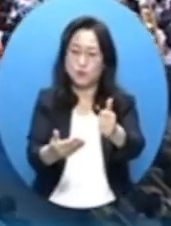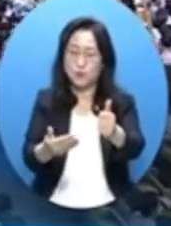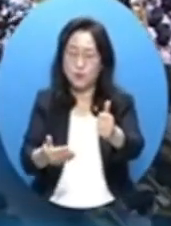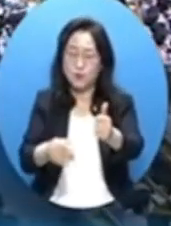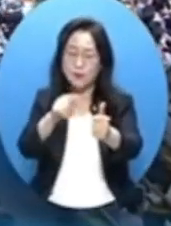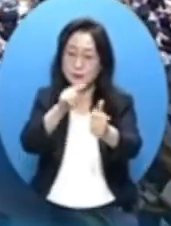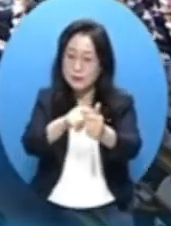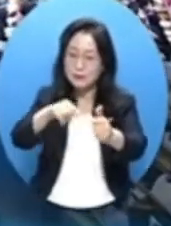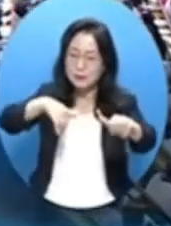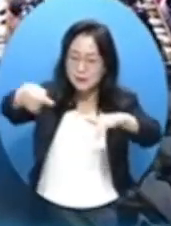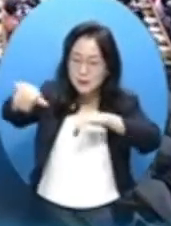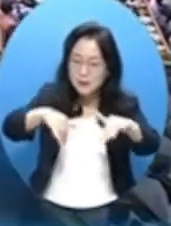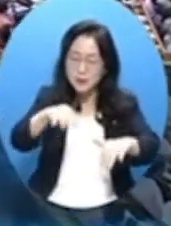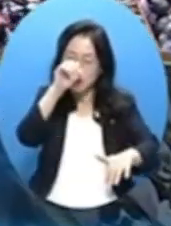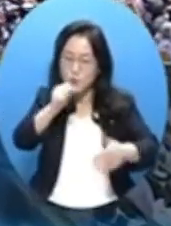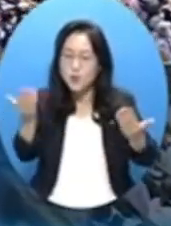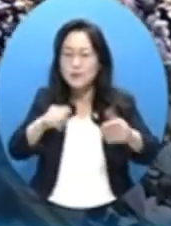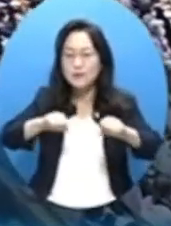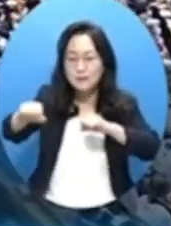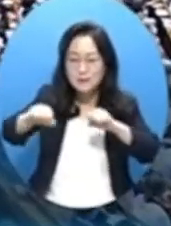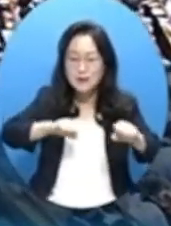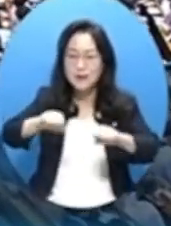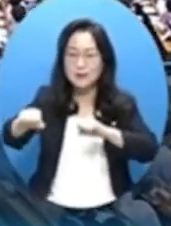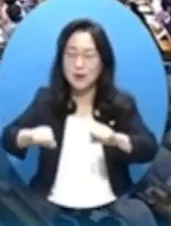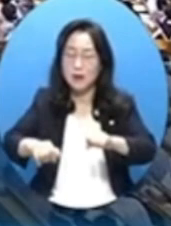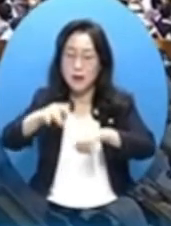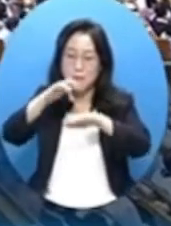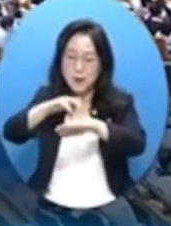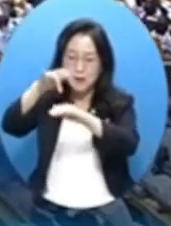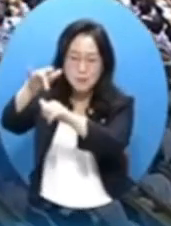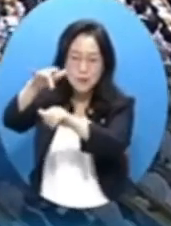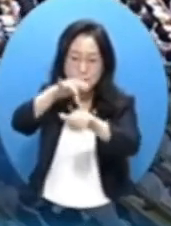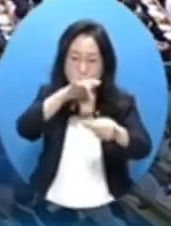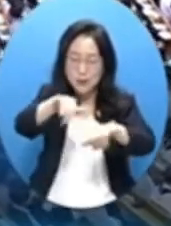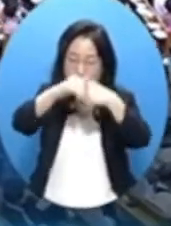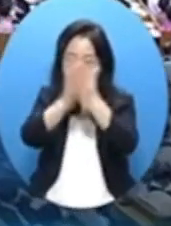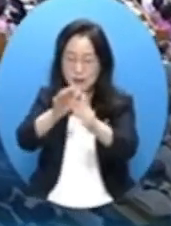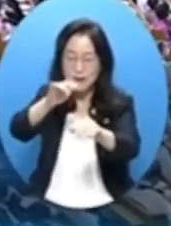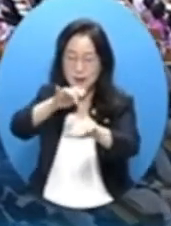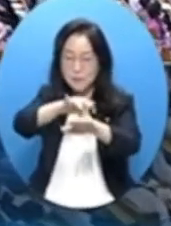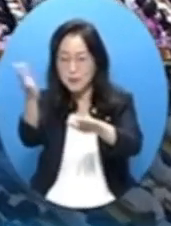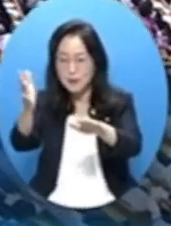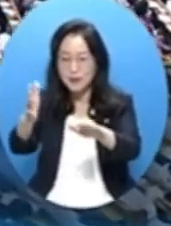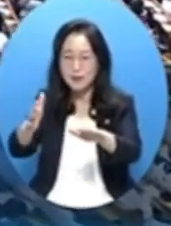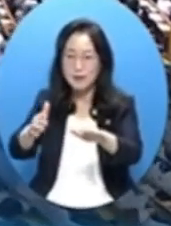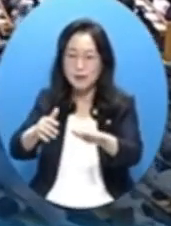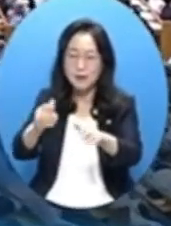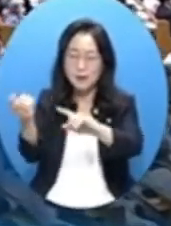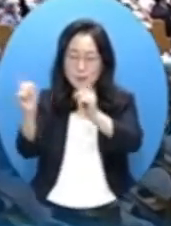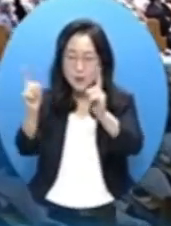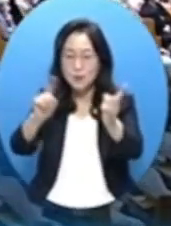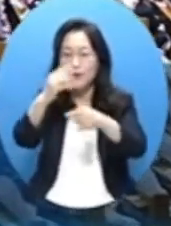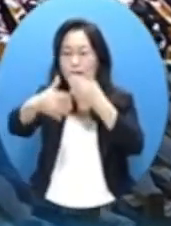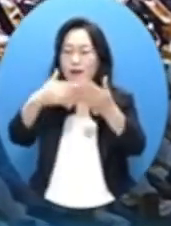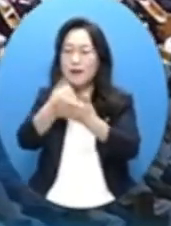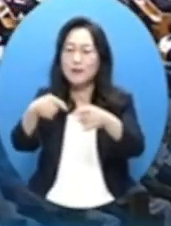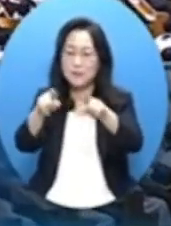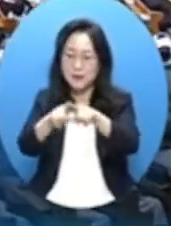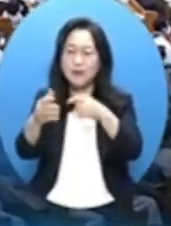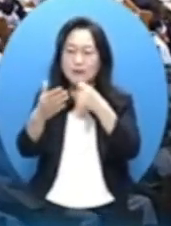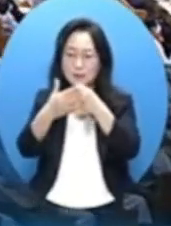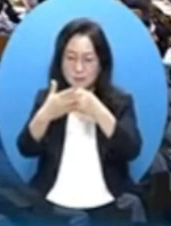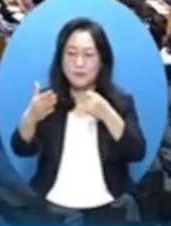두루 다니시며 선한 일을 행하시고 마귀에게 눌린 모든 사람을 고치셨으니 이는 하나님이 함께